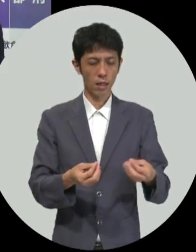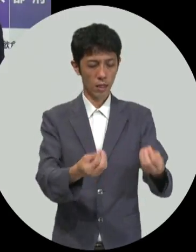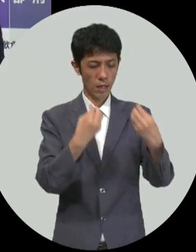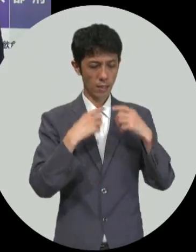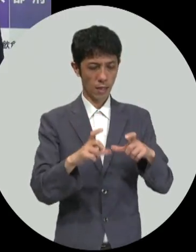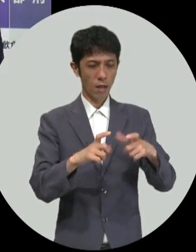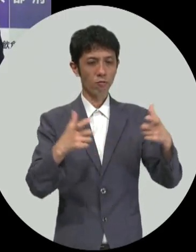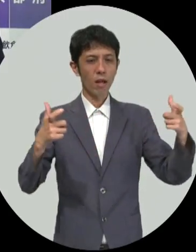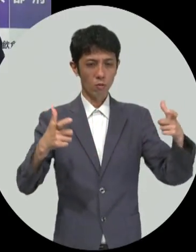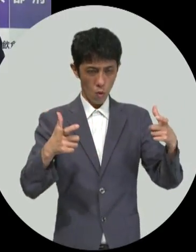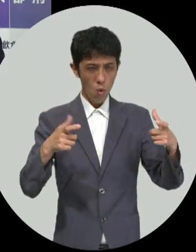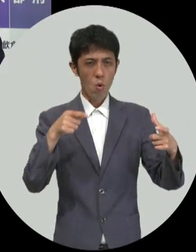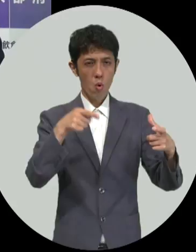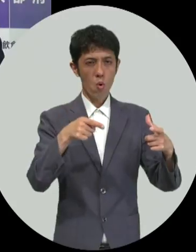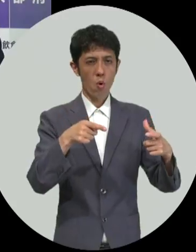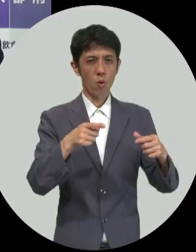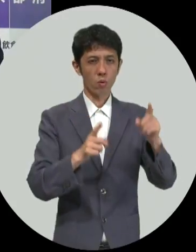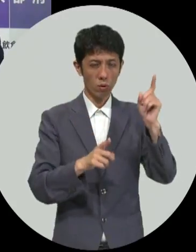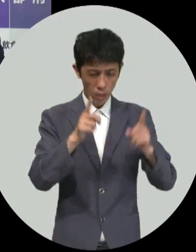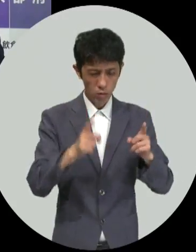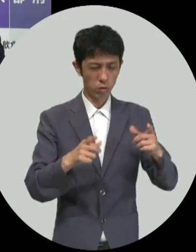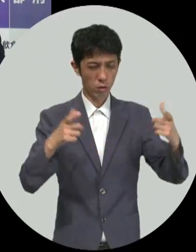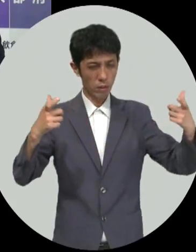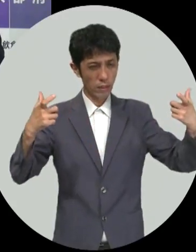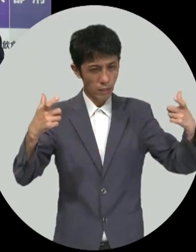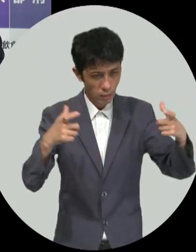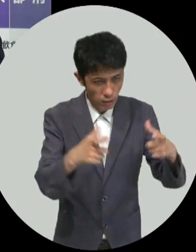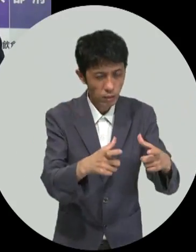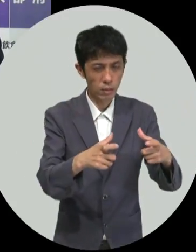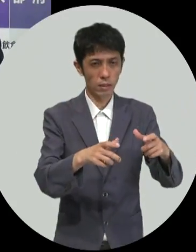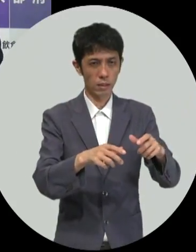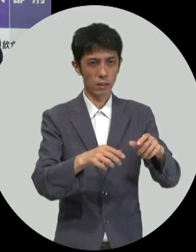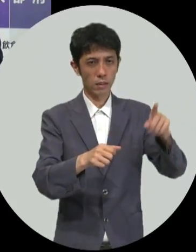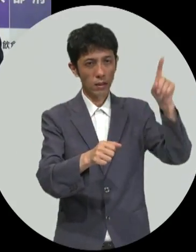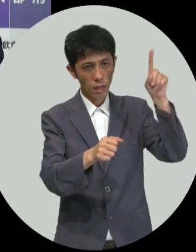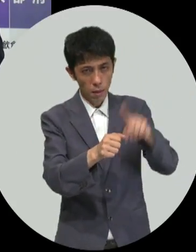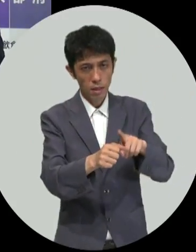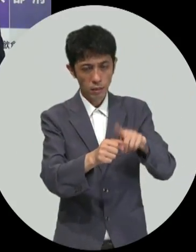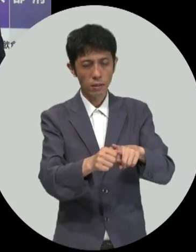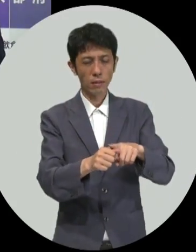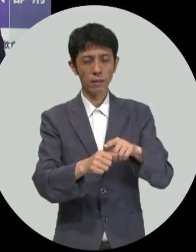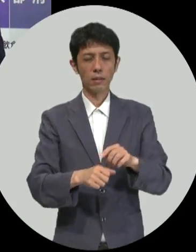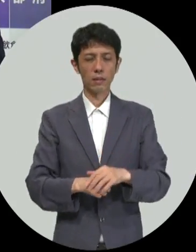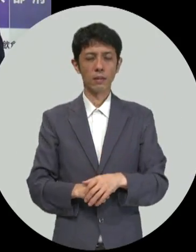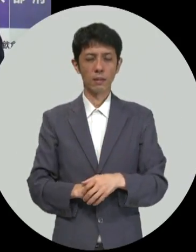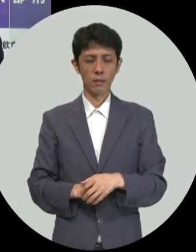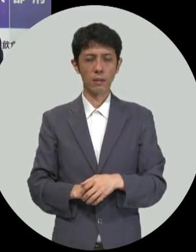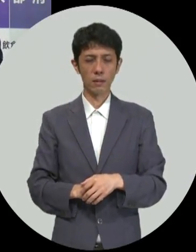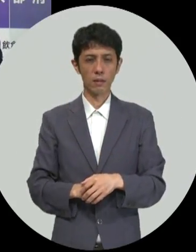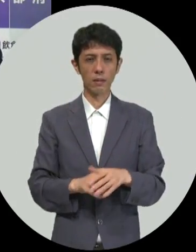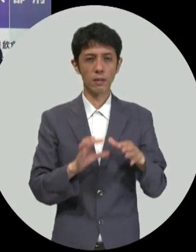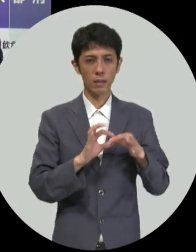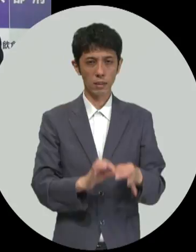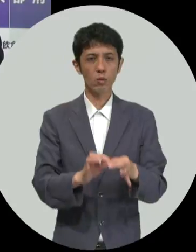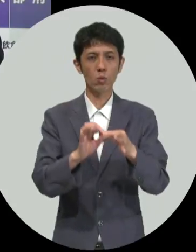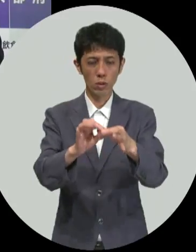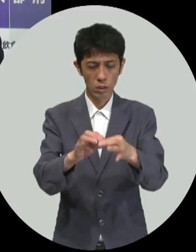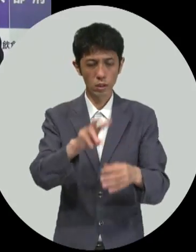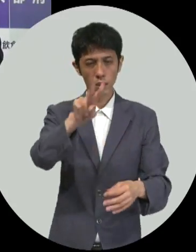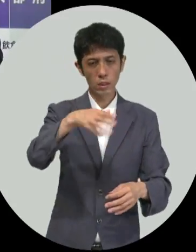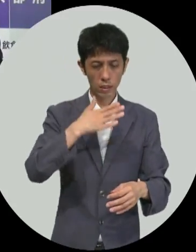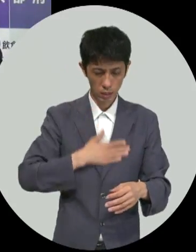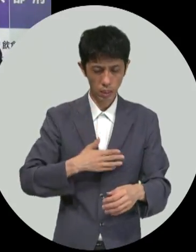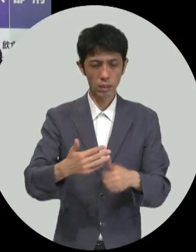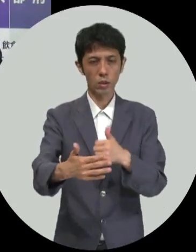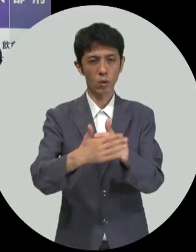波をとりあえず減少傾向に持っていくということのために、 引き続きのですね、ご理解、